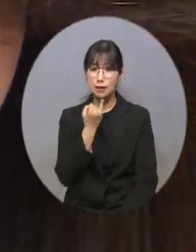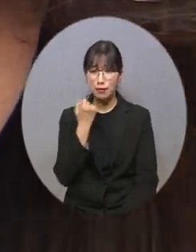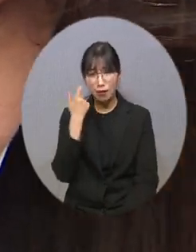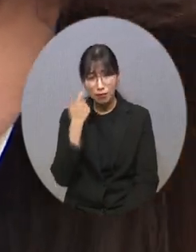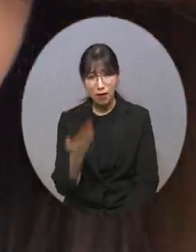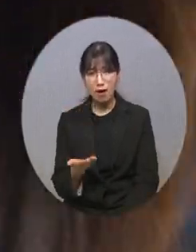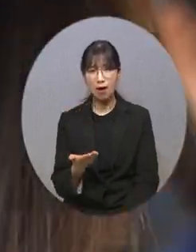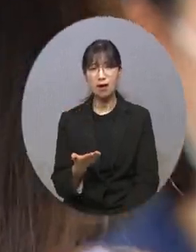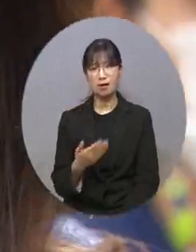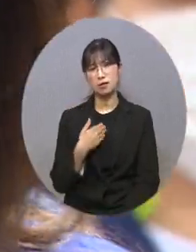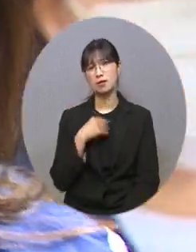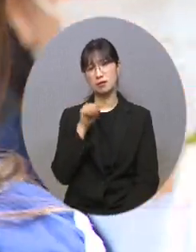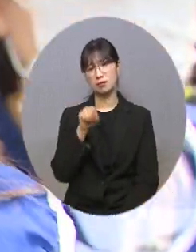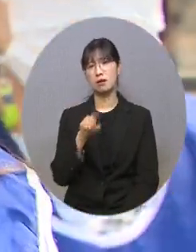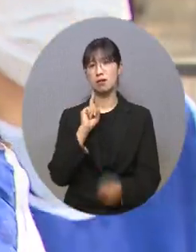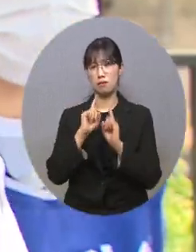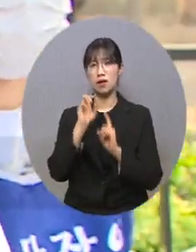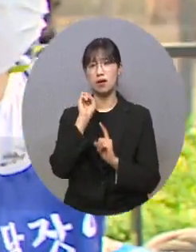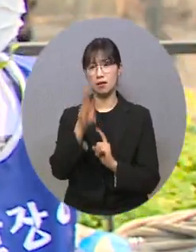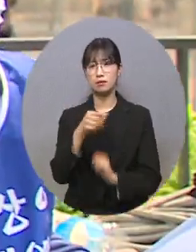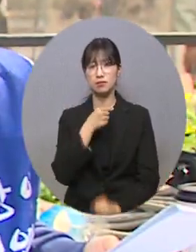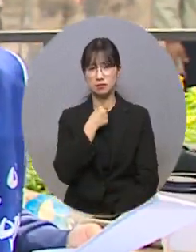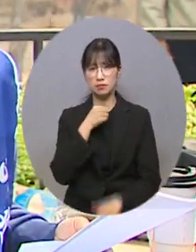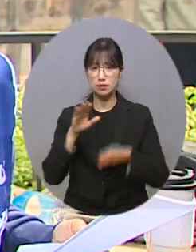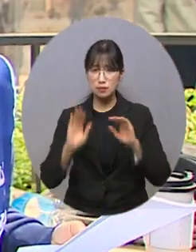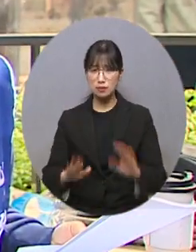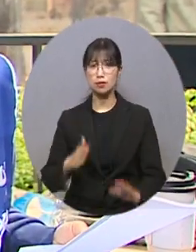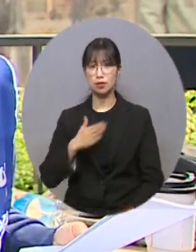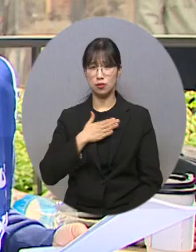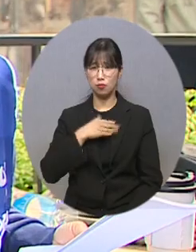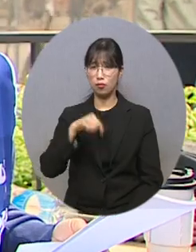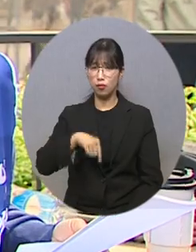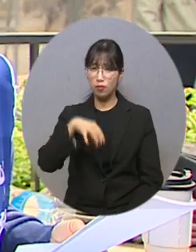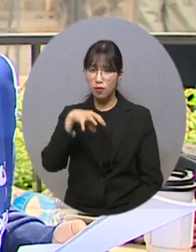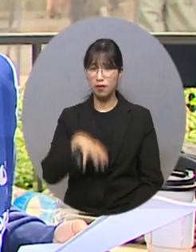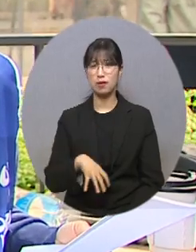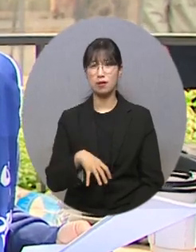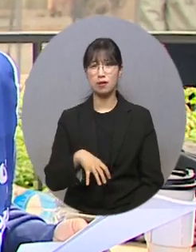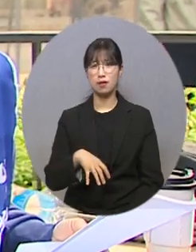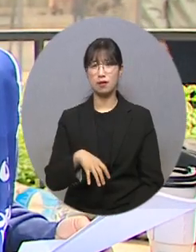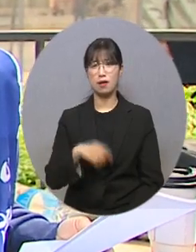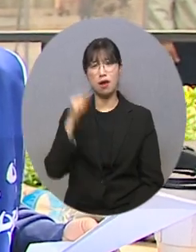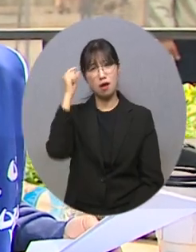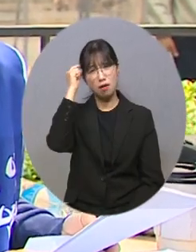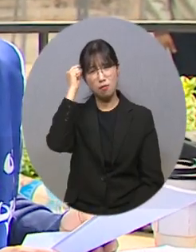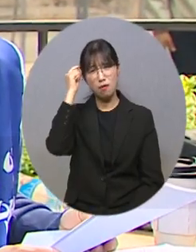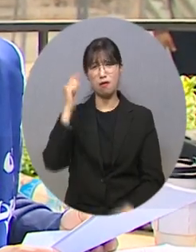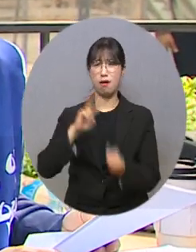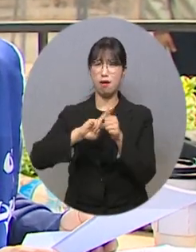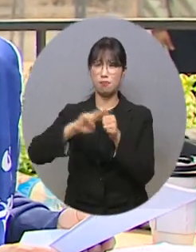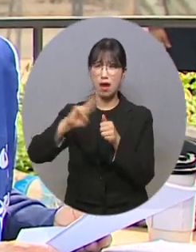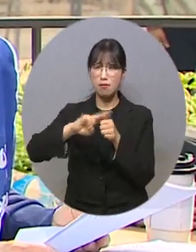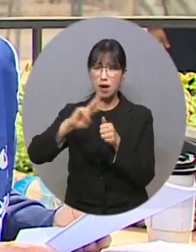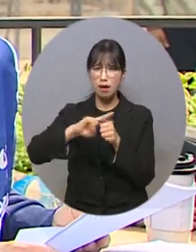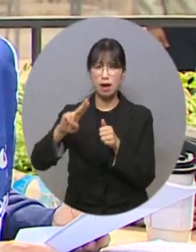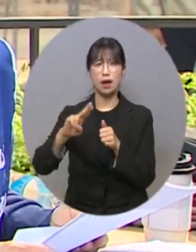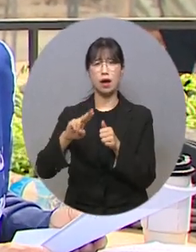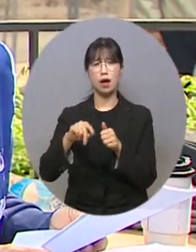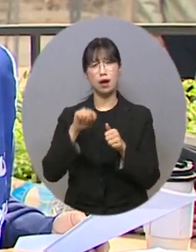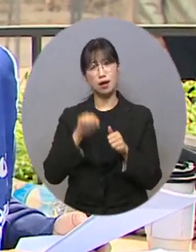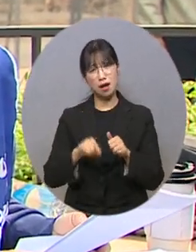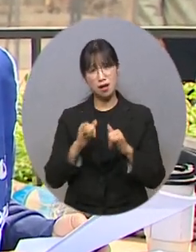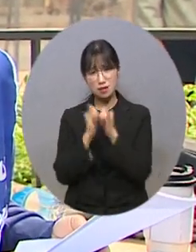싶습니다. 지금 우리가 여기 이 자리에서 머리를 삭발하고 있는 이